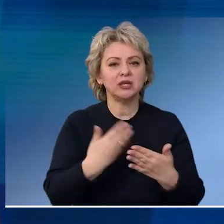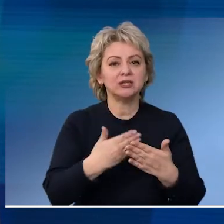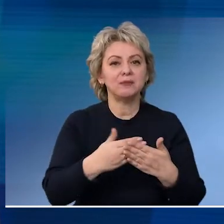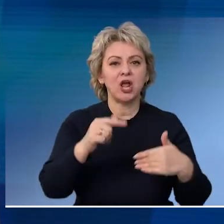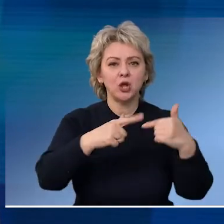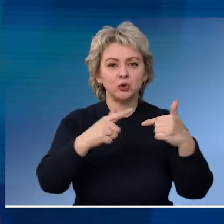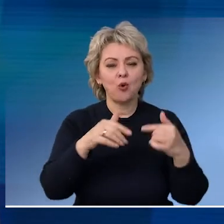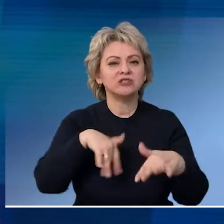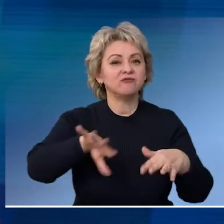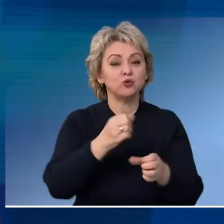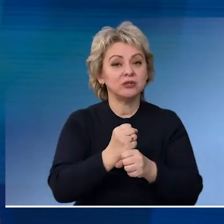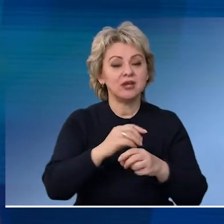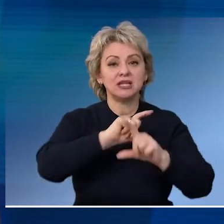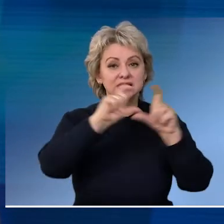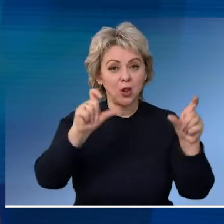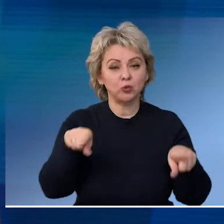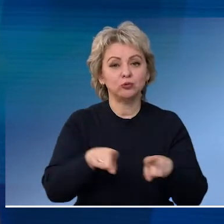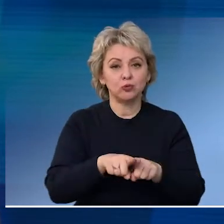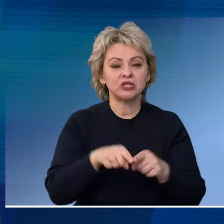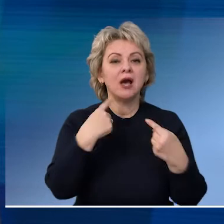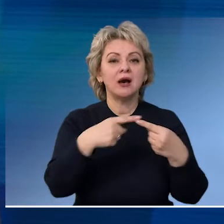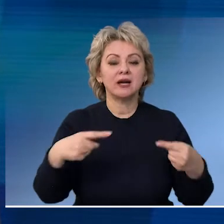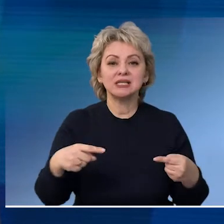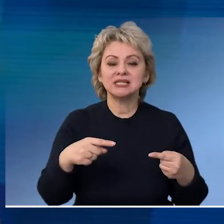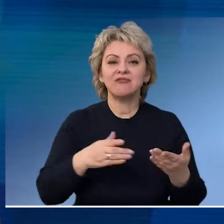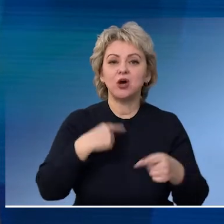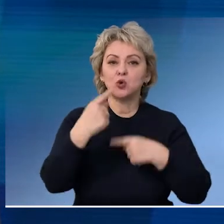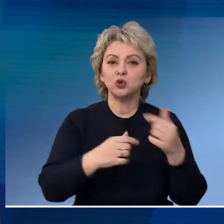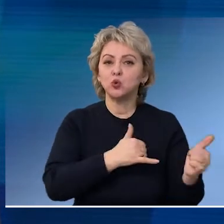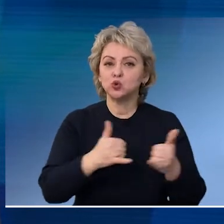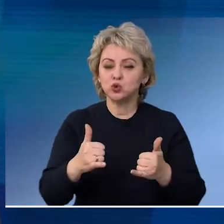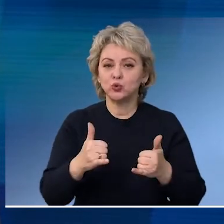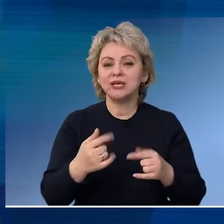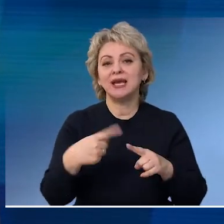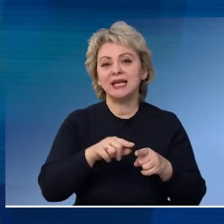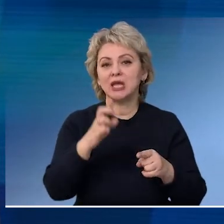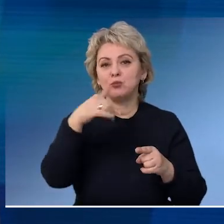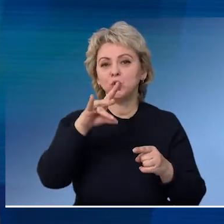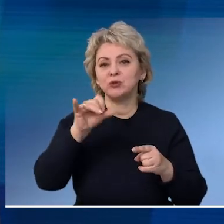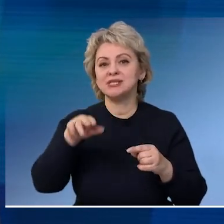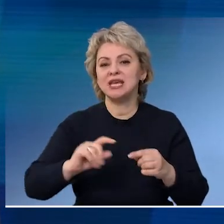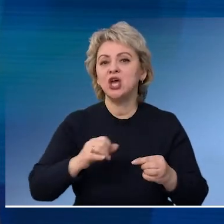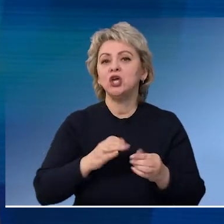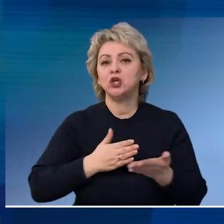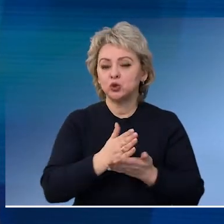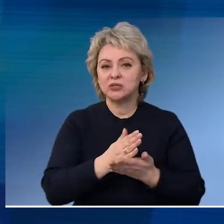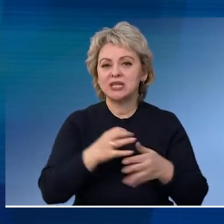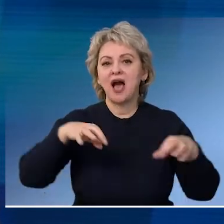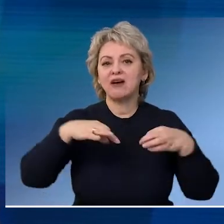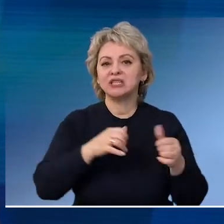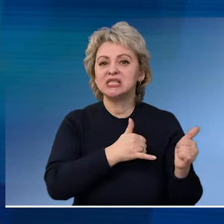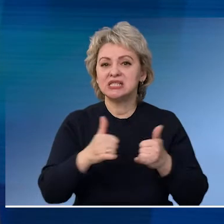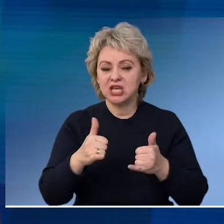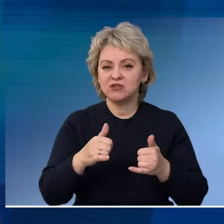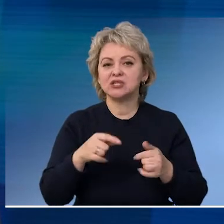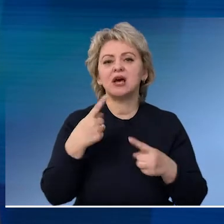это ногтевой сервис, это разного рода услуги сферы бьюти-индустрии, это автосервисы услуги,